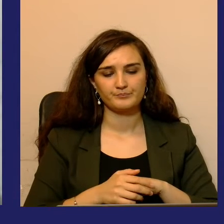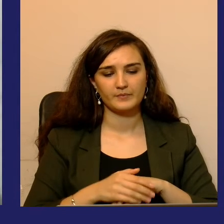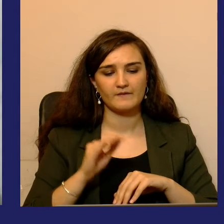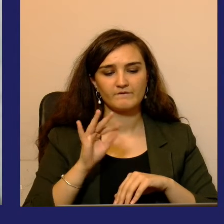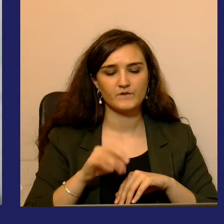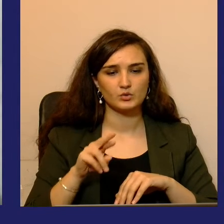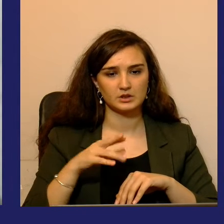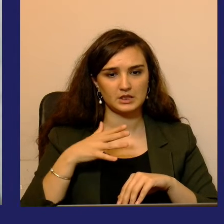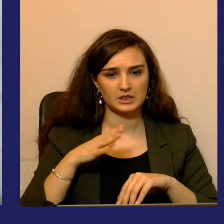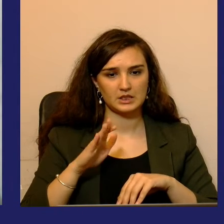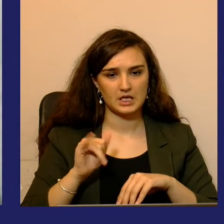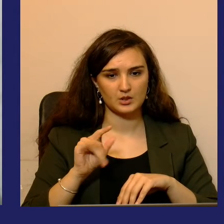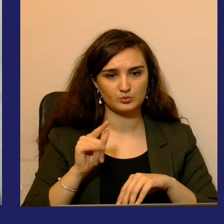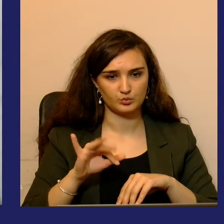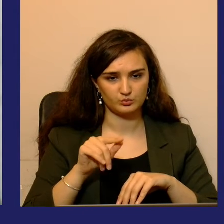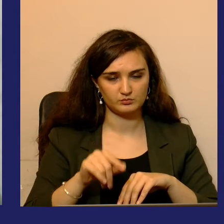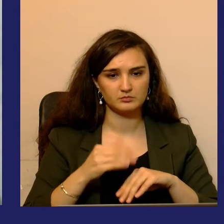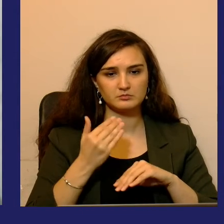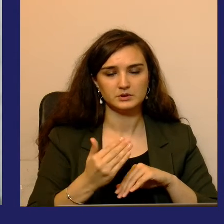ფონდ ქართლის,